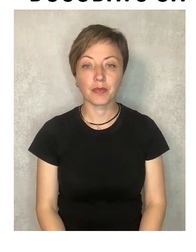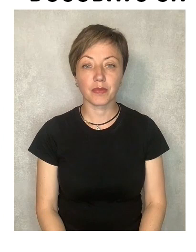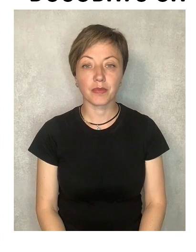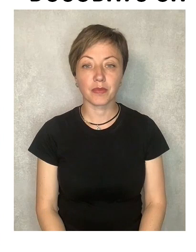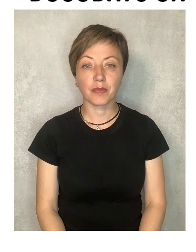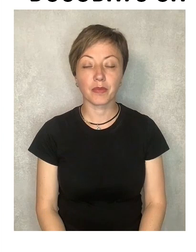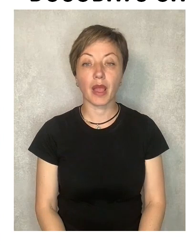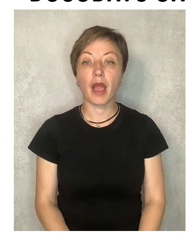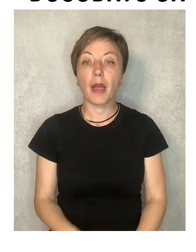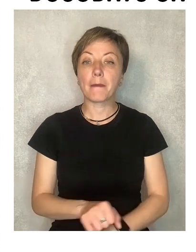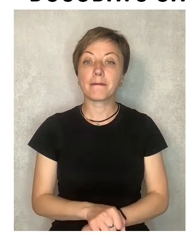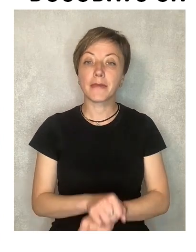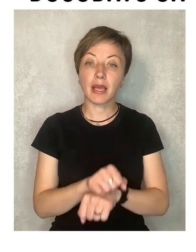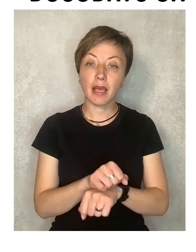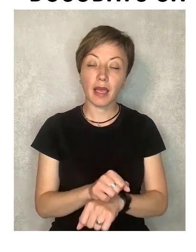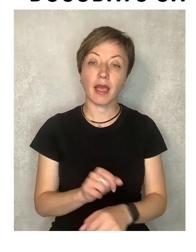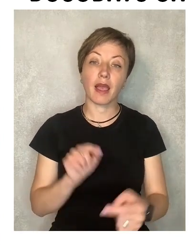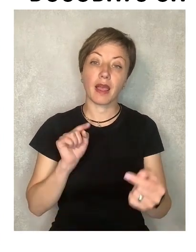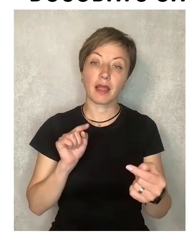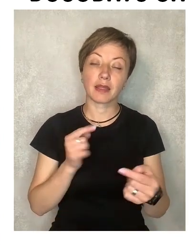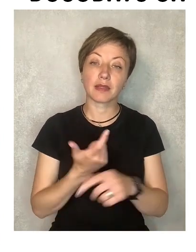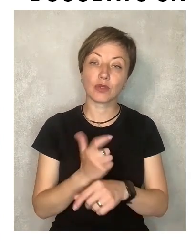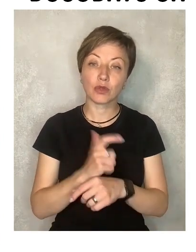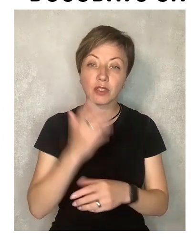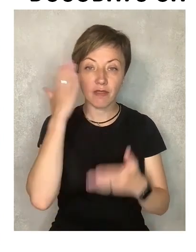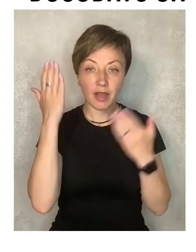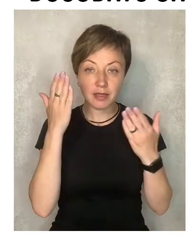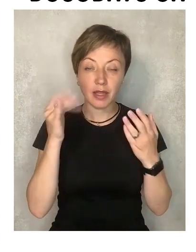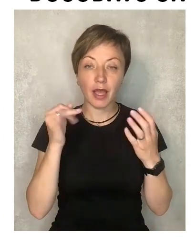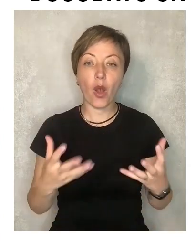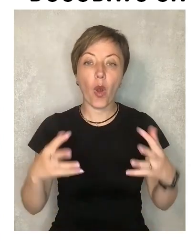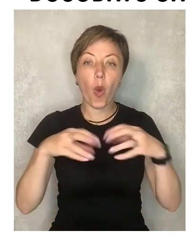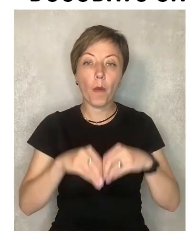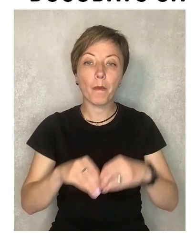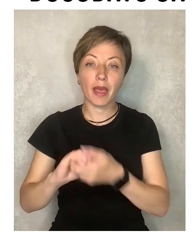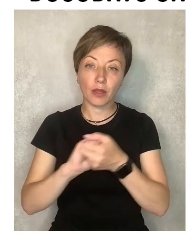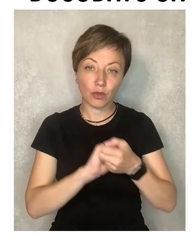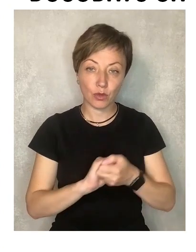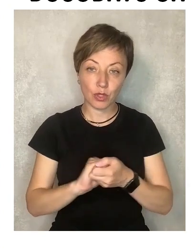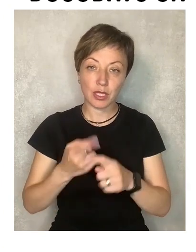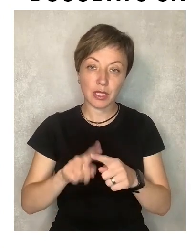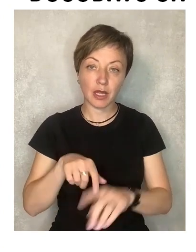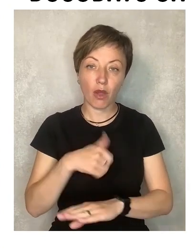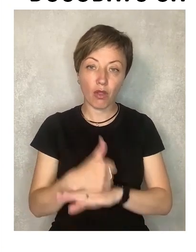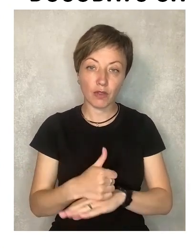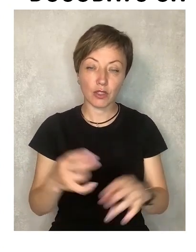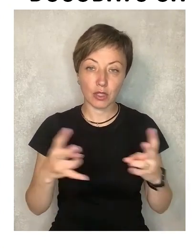Пікети – це завжди дуже весело і об'єднуюче. Це найголовніше, що треба пам'ятати про пікети.